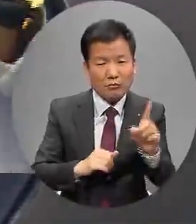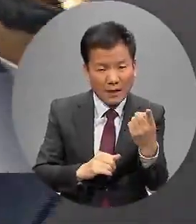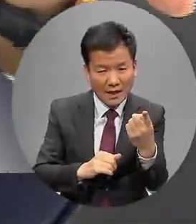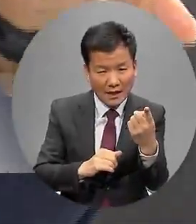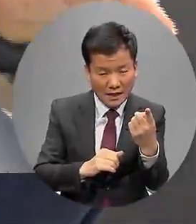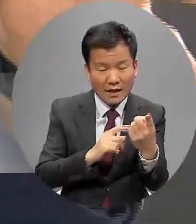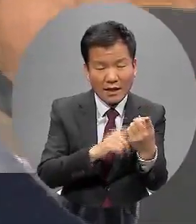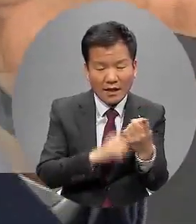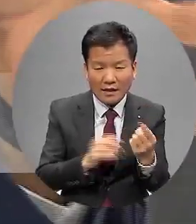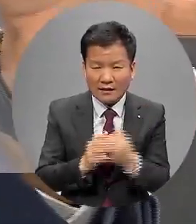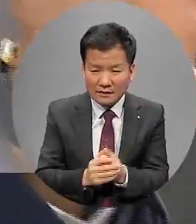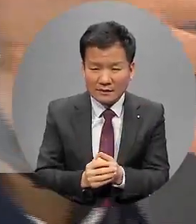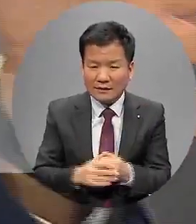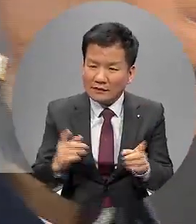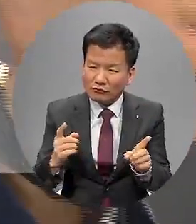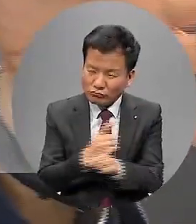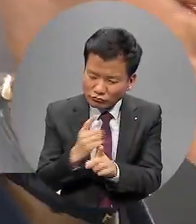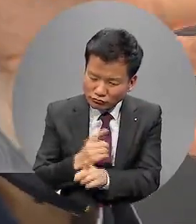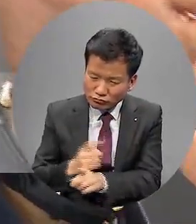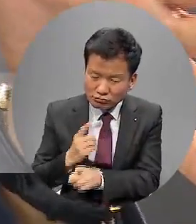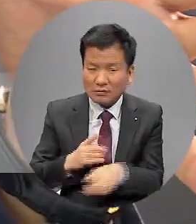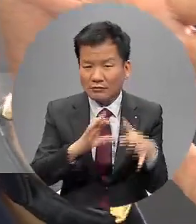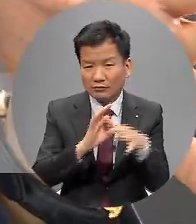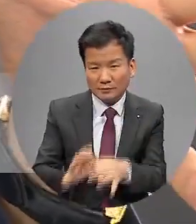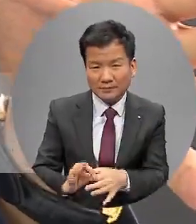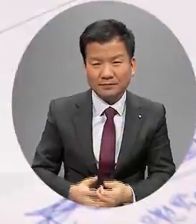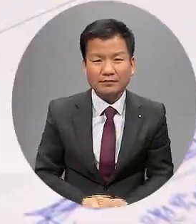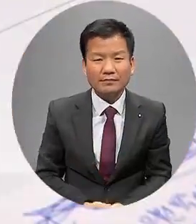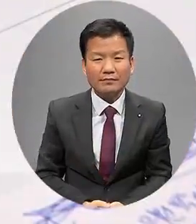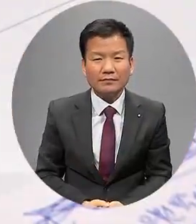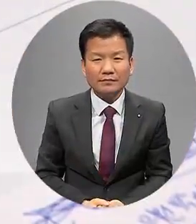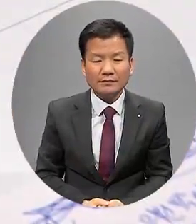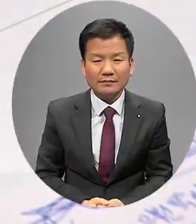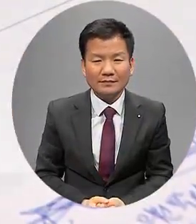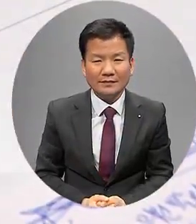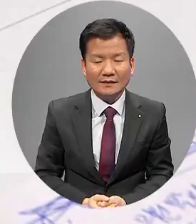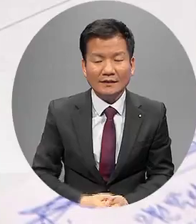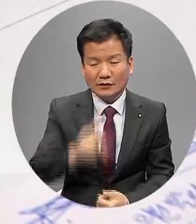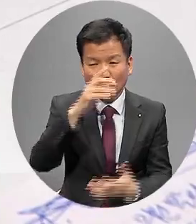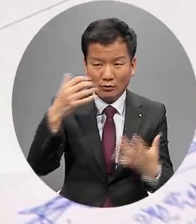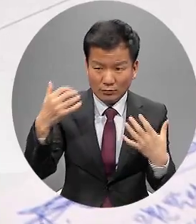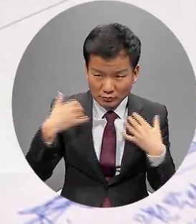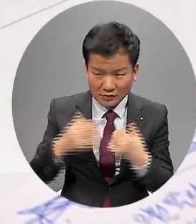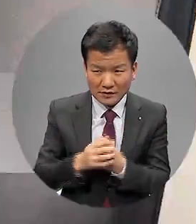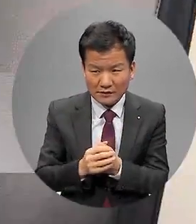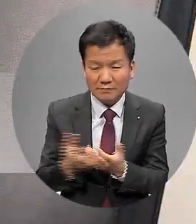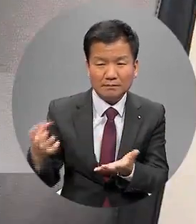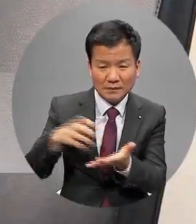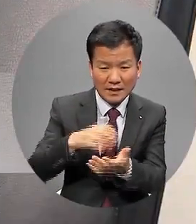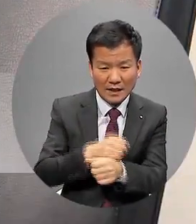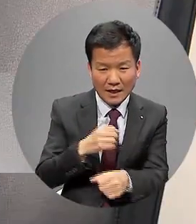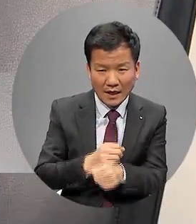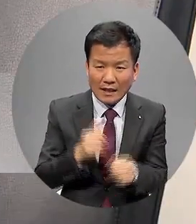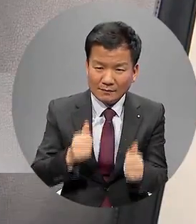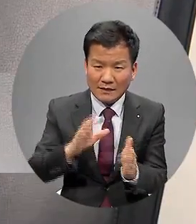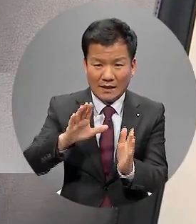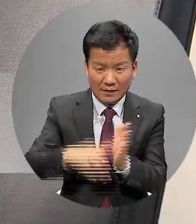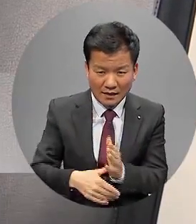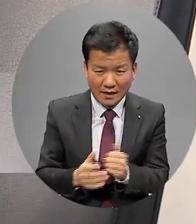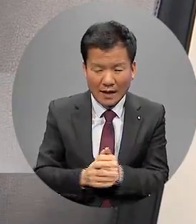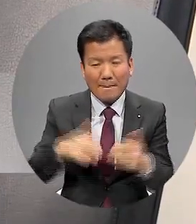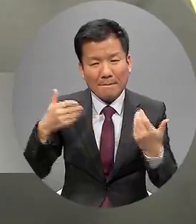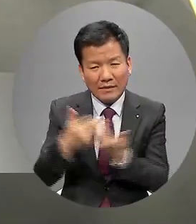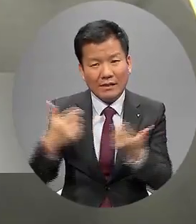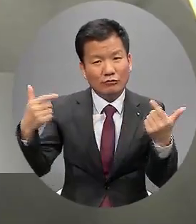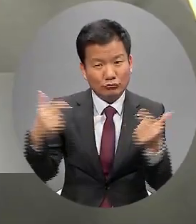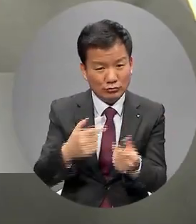개정하는 여태 수정을 거듭하고 있습니다 미리 정부부처 의견을 최대한 반영해 심사 과정에서 반대를